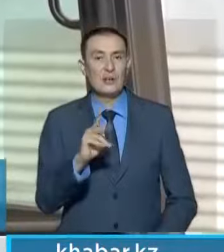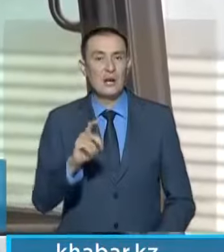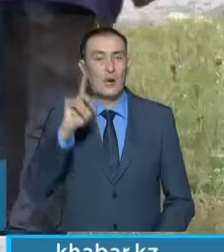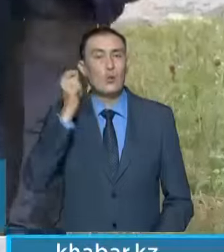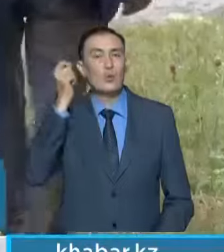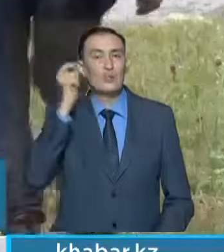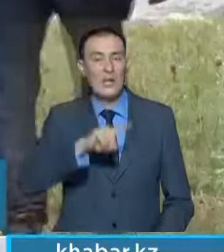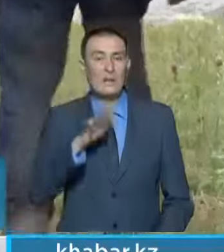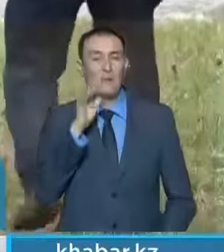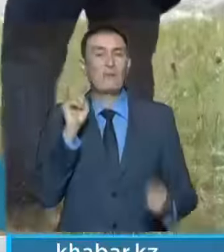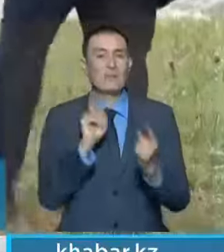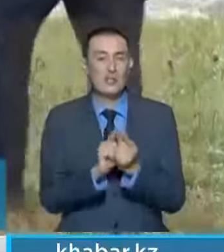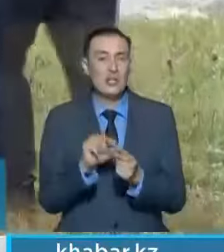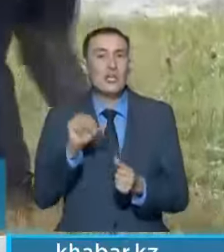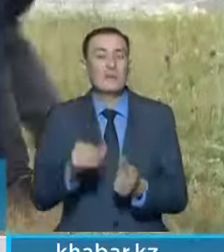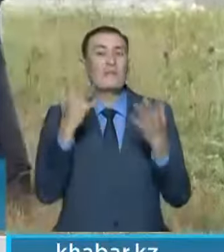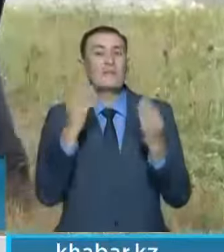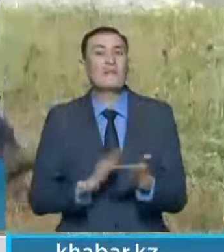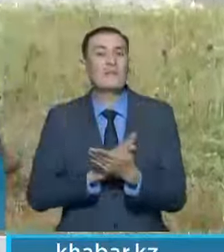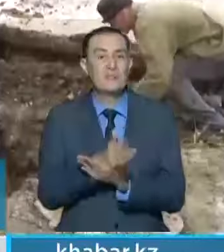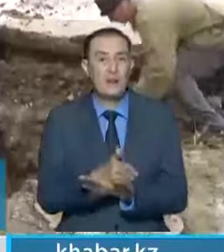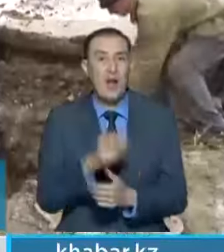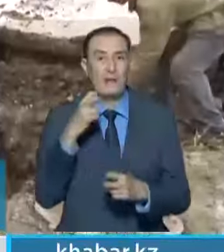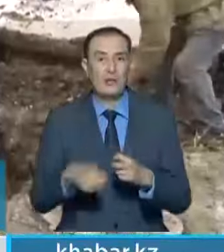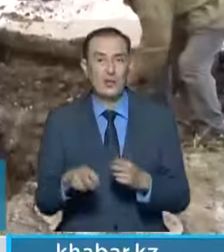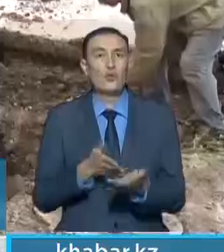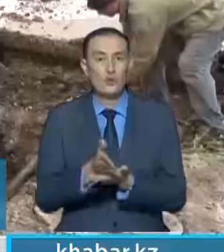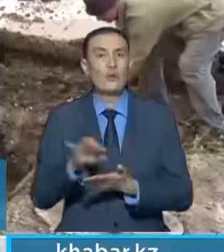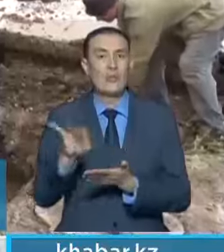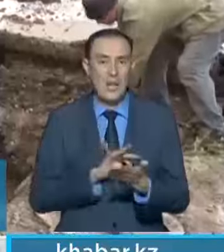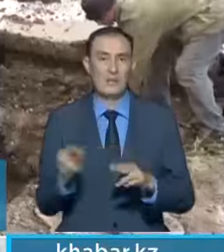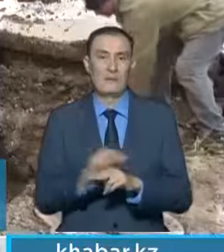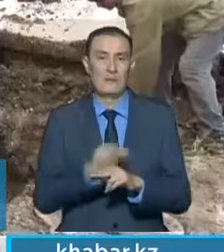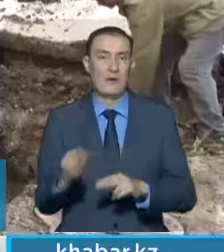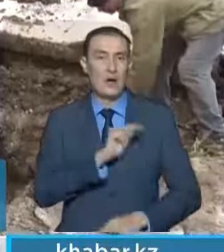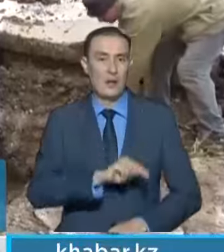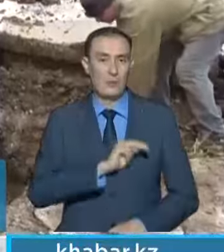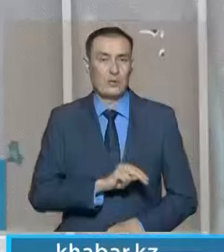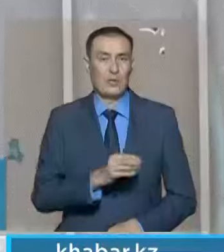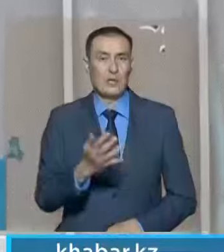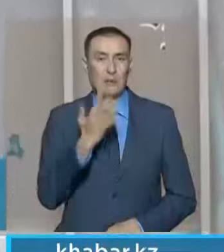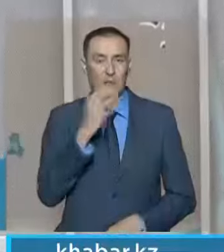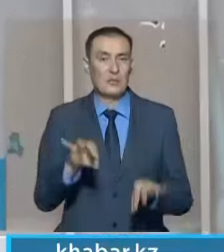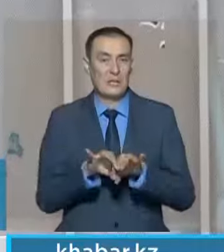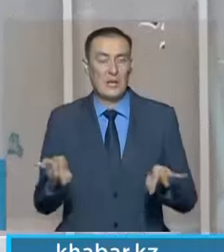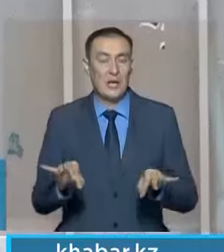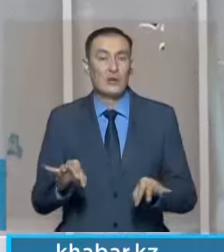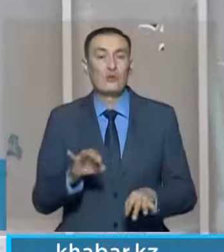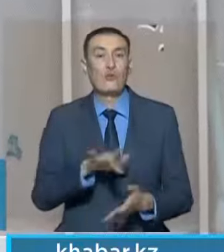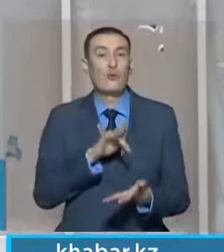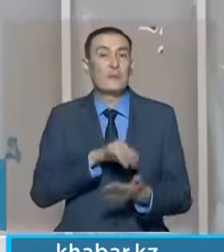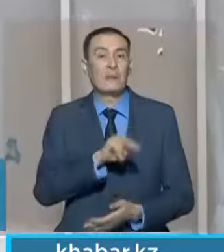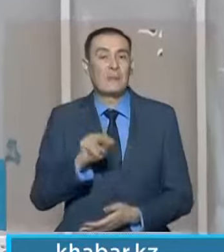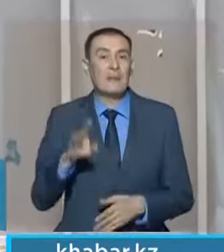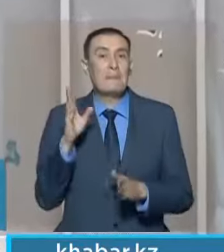встречи жителей с журналистами. И именно в день визита СМИ аварийные службы начали ремонтно-восстановительные работы на тепловой сети. Как выяснилось, в Петропавловске